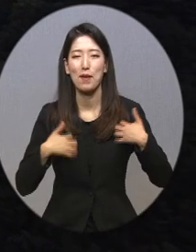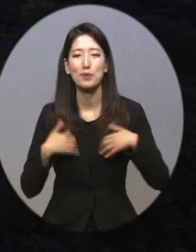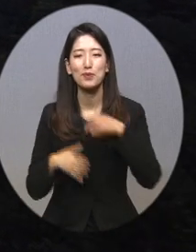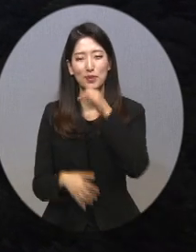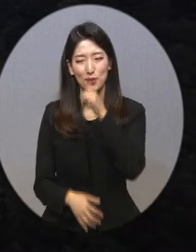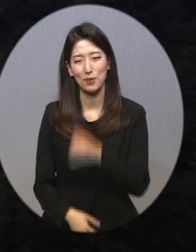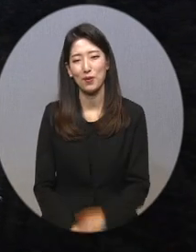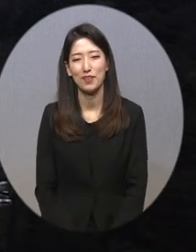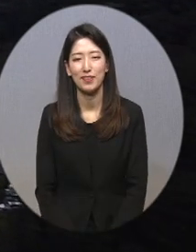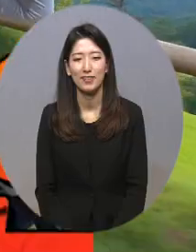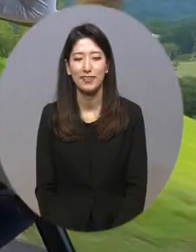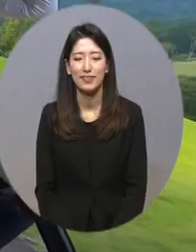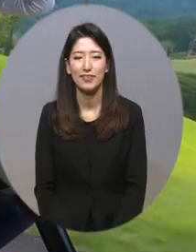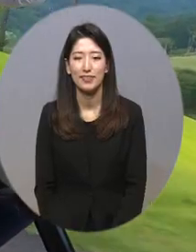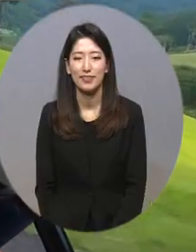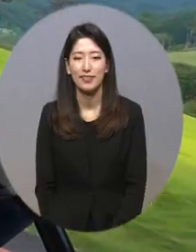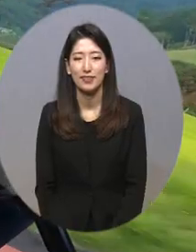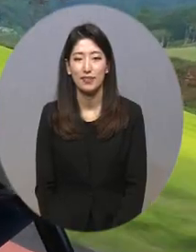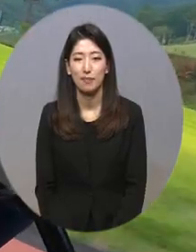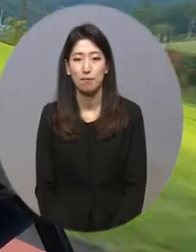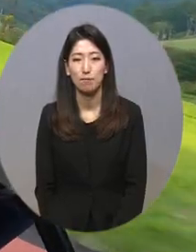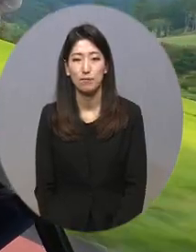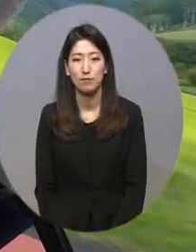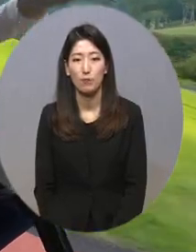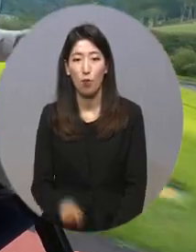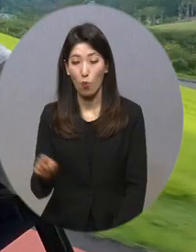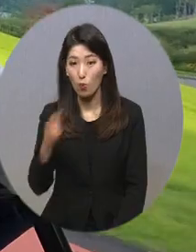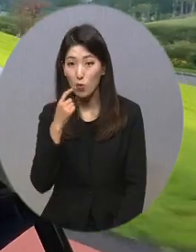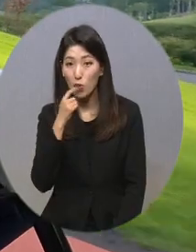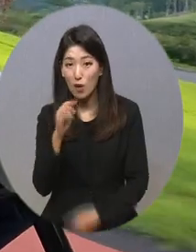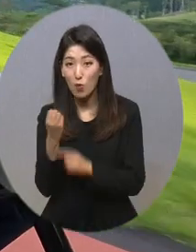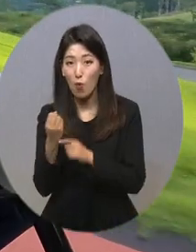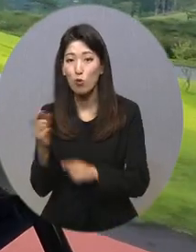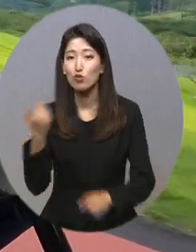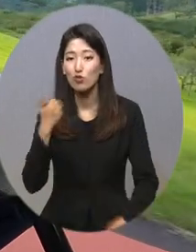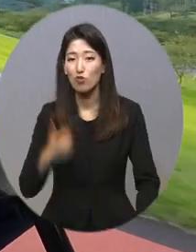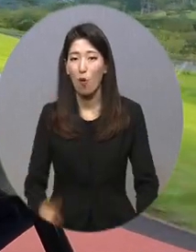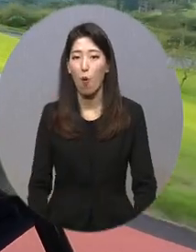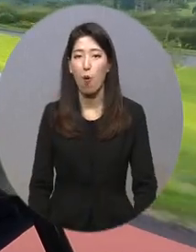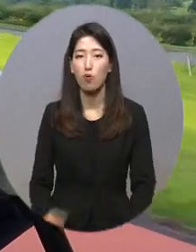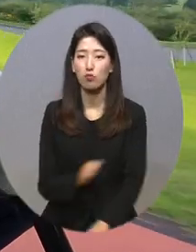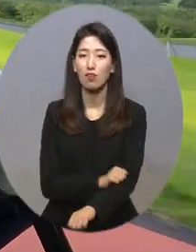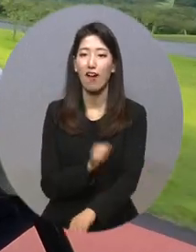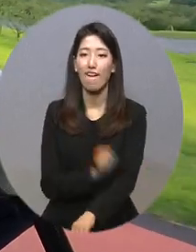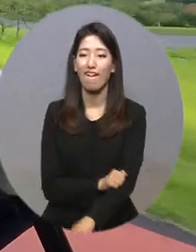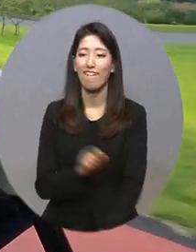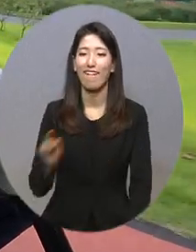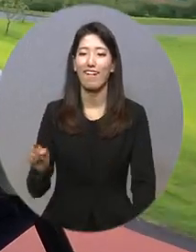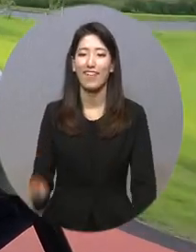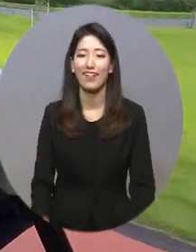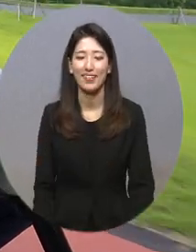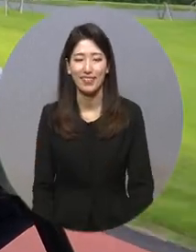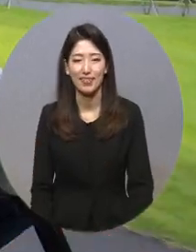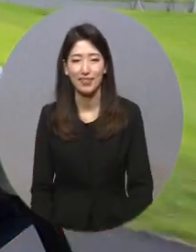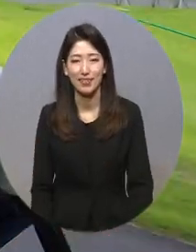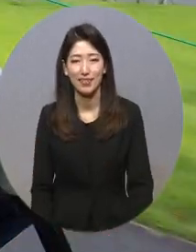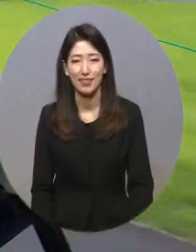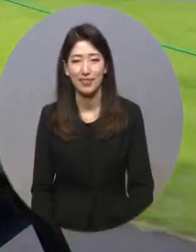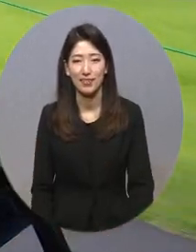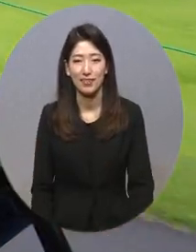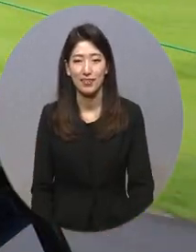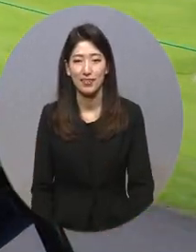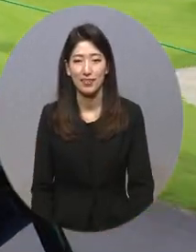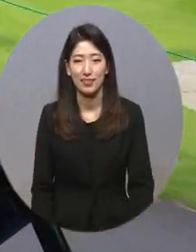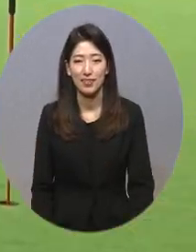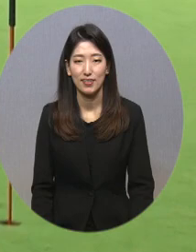예뻐. 너무 멋있다. 어우, 저 탁구공 누구야? 와, 잘 쳤네. 빠디, 오빠 이번에 놓치지 마세요. 아,